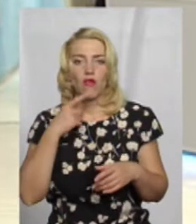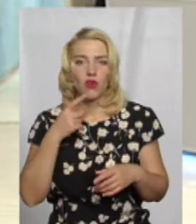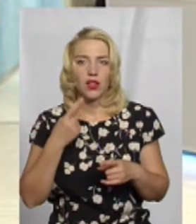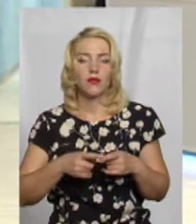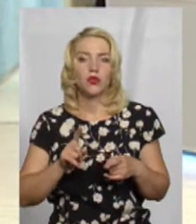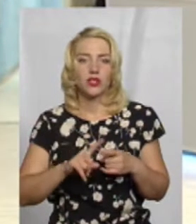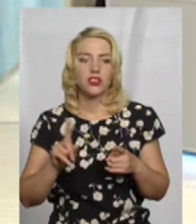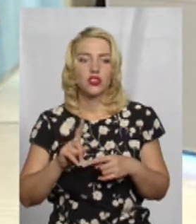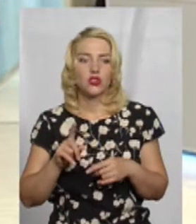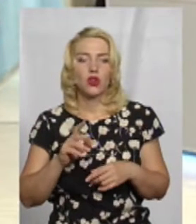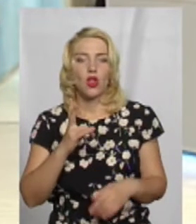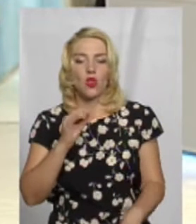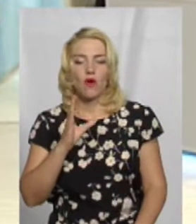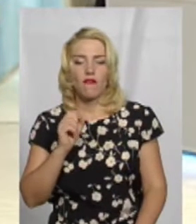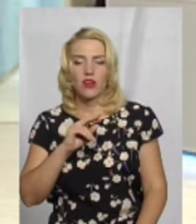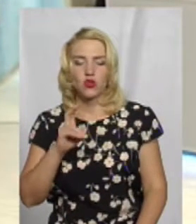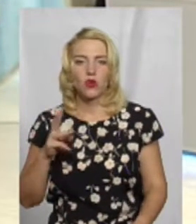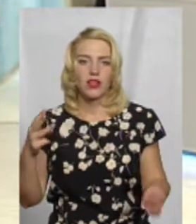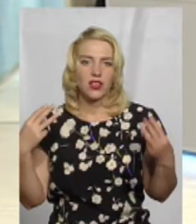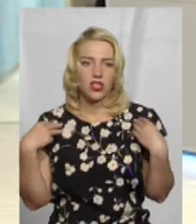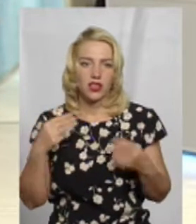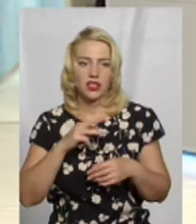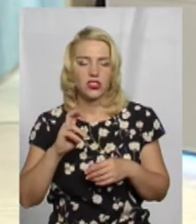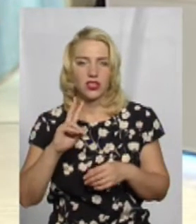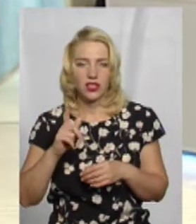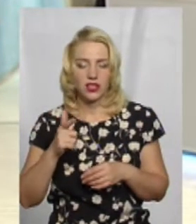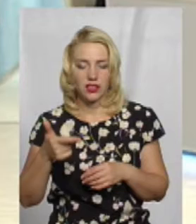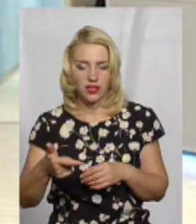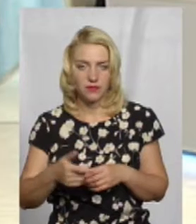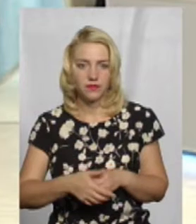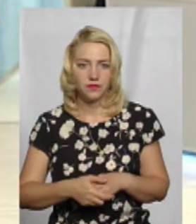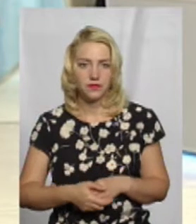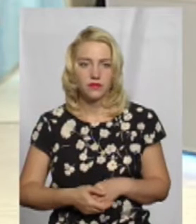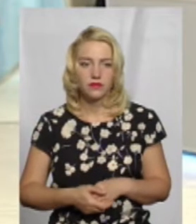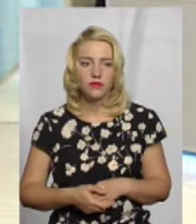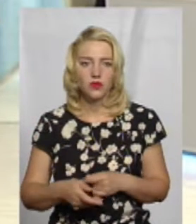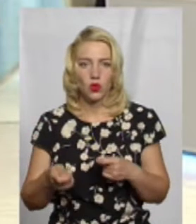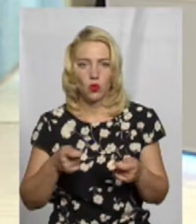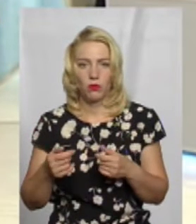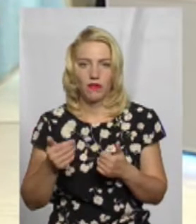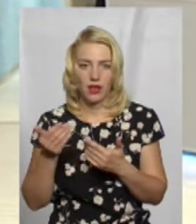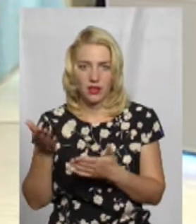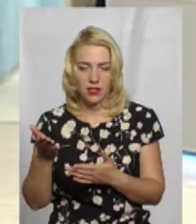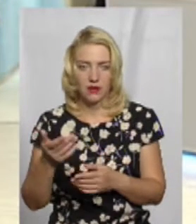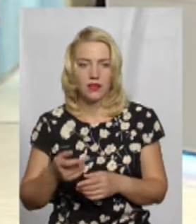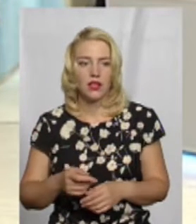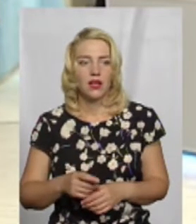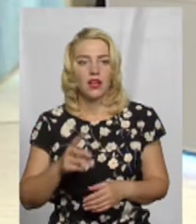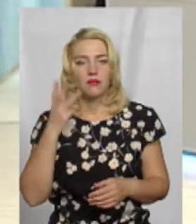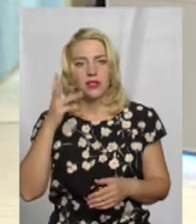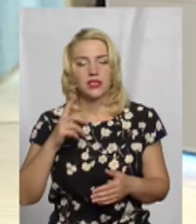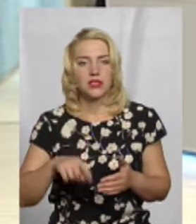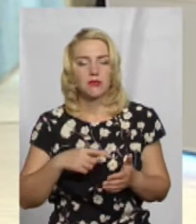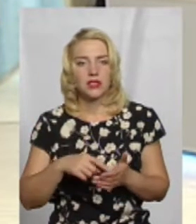те, що Василь Новачок, начальник житлово-комунального управління житлово-комунального господарства Хмельницької